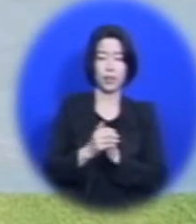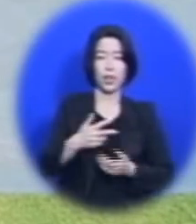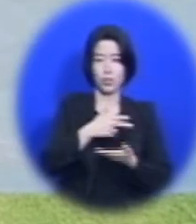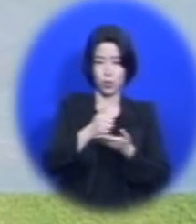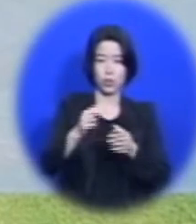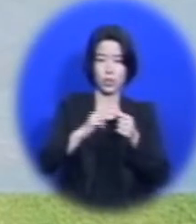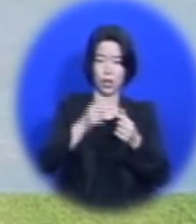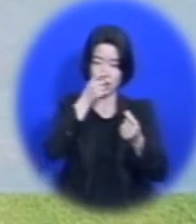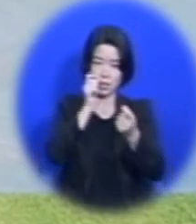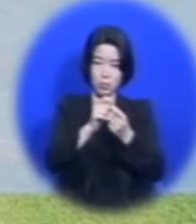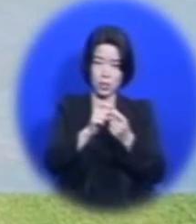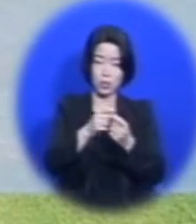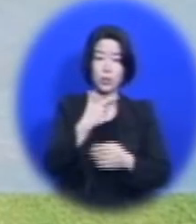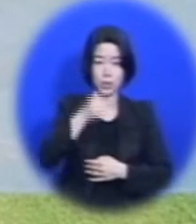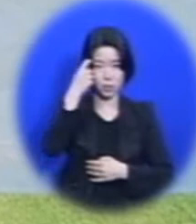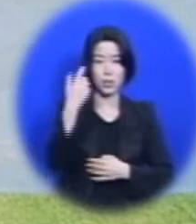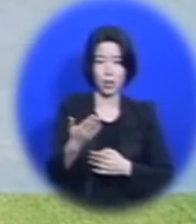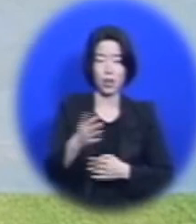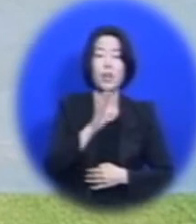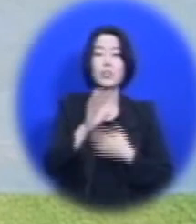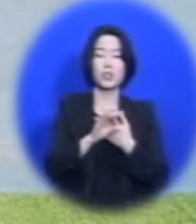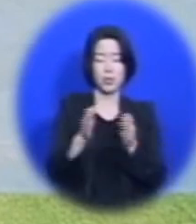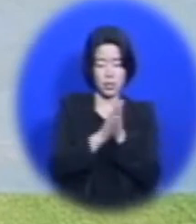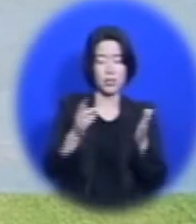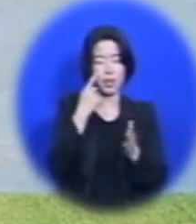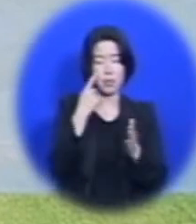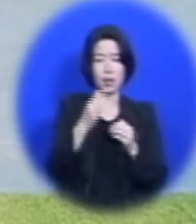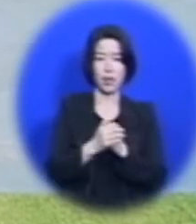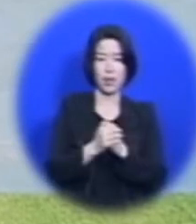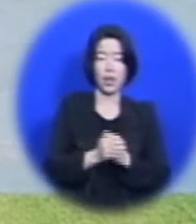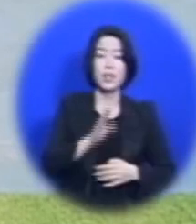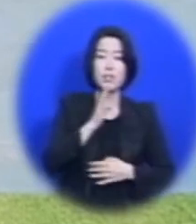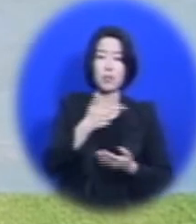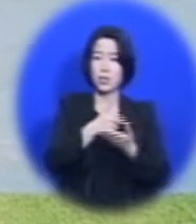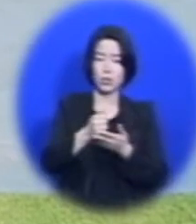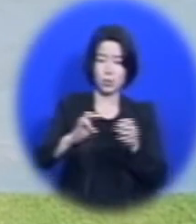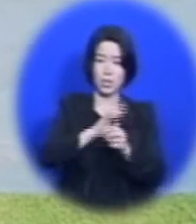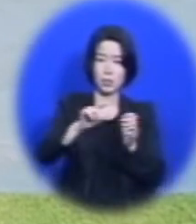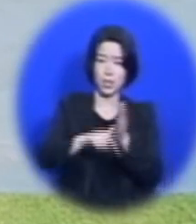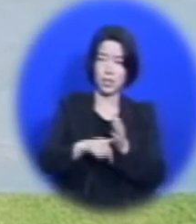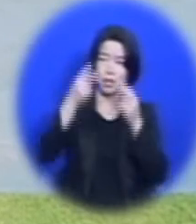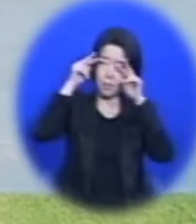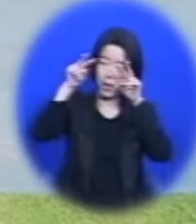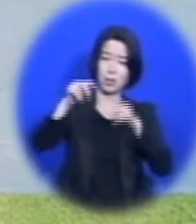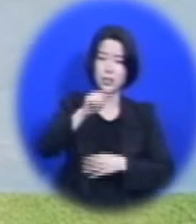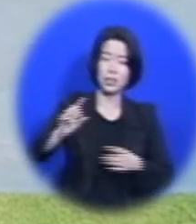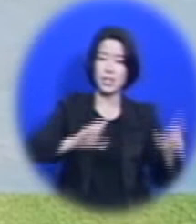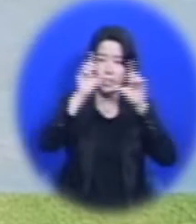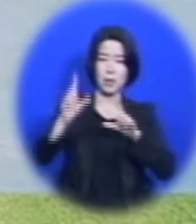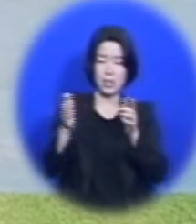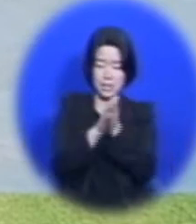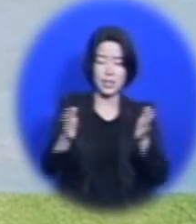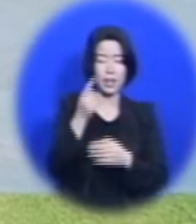주님과 친밀해지고 싶습니까? 그러면 시작해보세요. 정말 주님을 24시간 바라보는 그 삶을